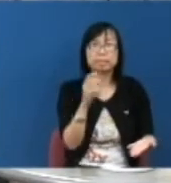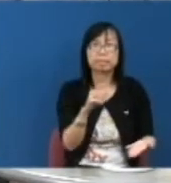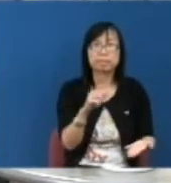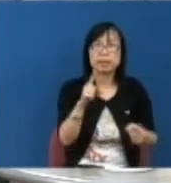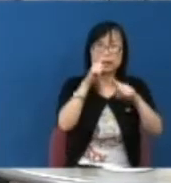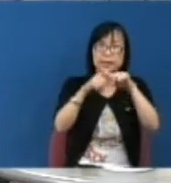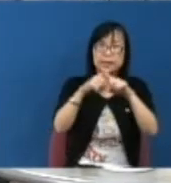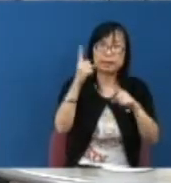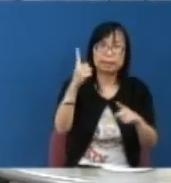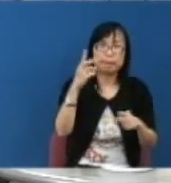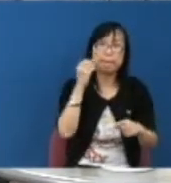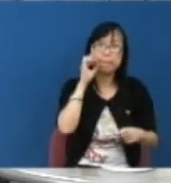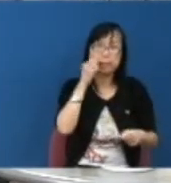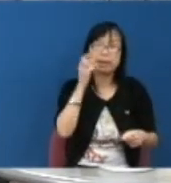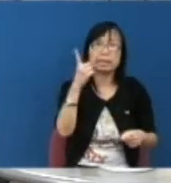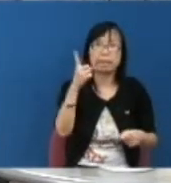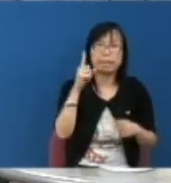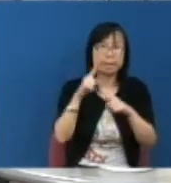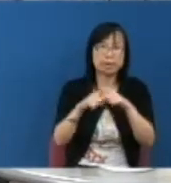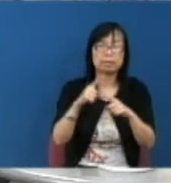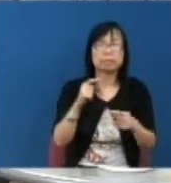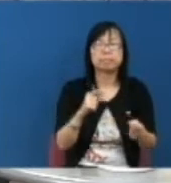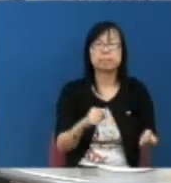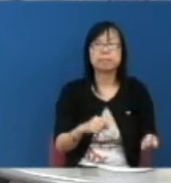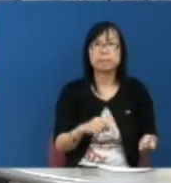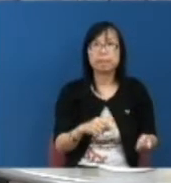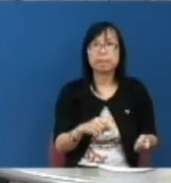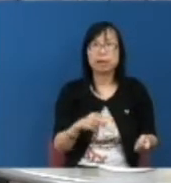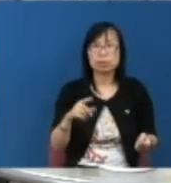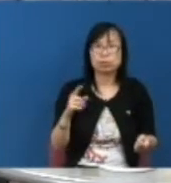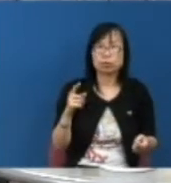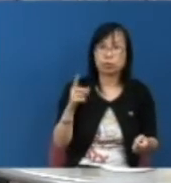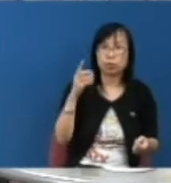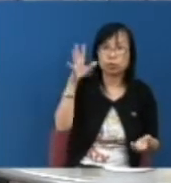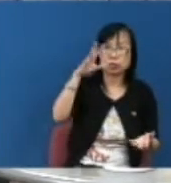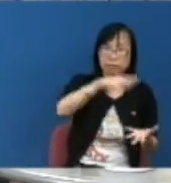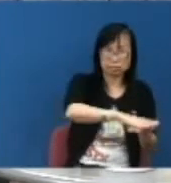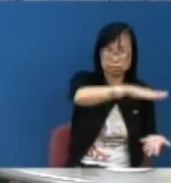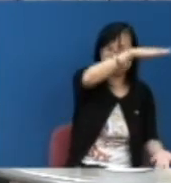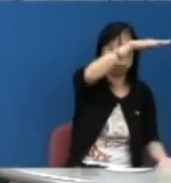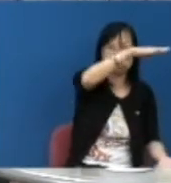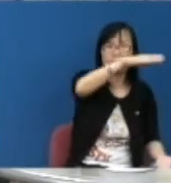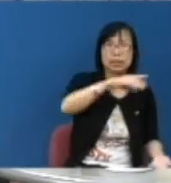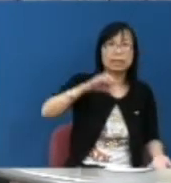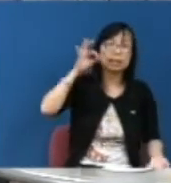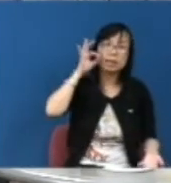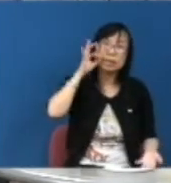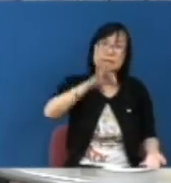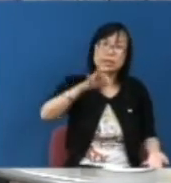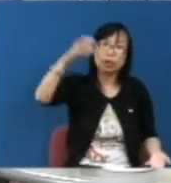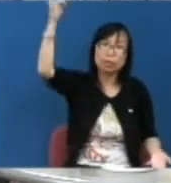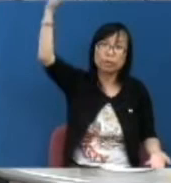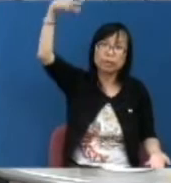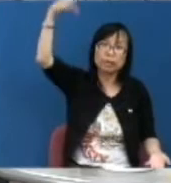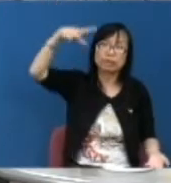乘一米乘一米，即係大約一個立方米嘅容量咧，已經可以，因為嗰個紫外光燈其實最主要作